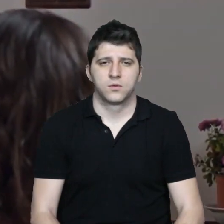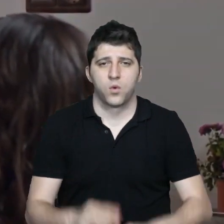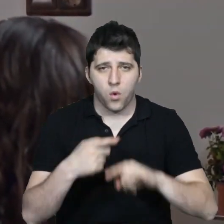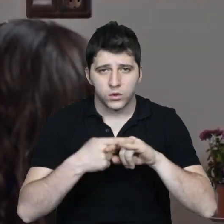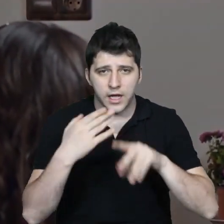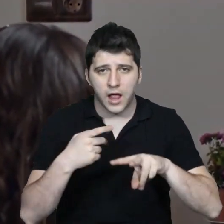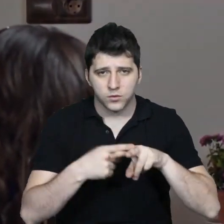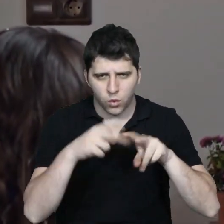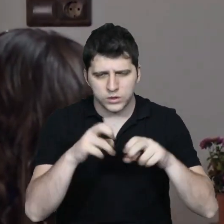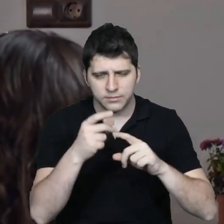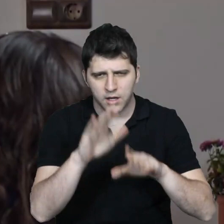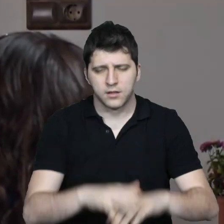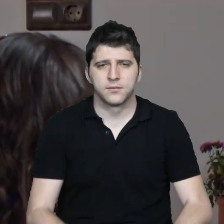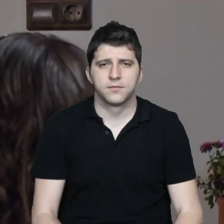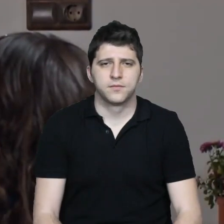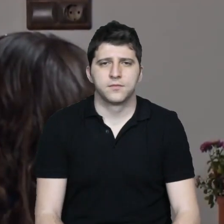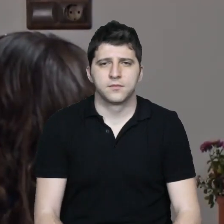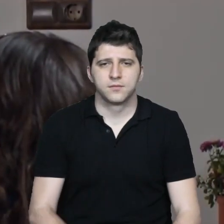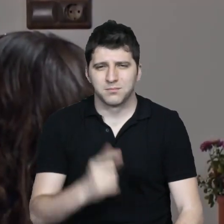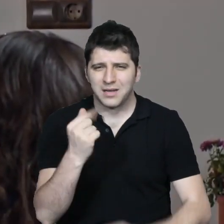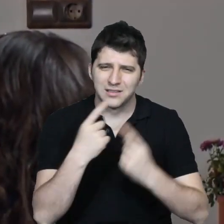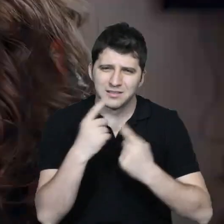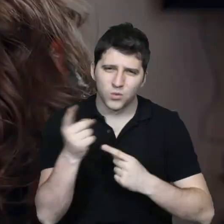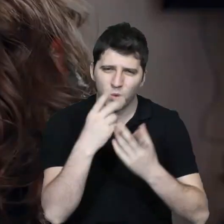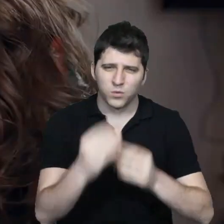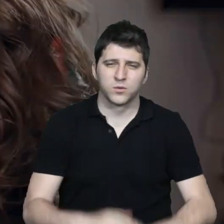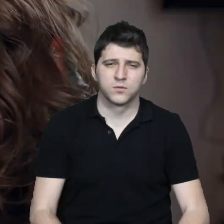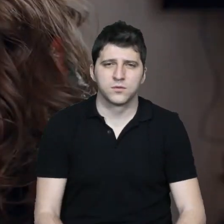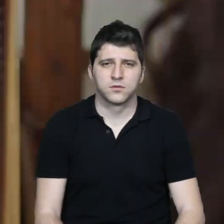Hoş geldin Aysu. Otur İsmail. Seninle biraz konuşabilir miyiz?